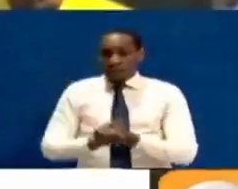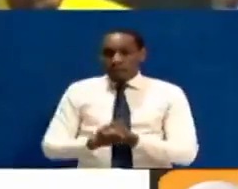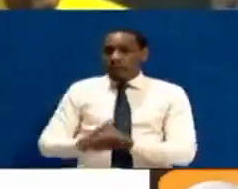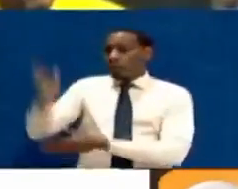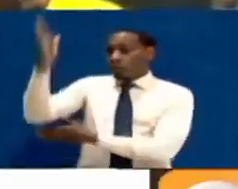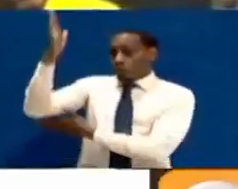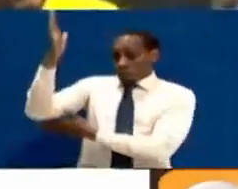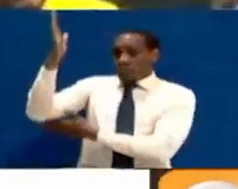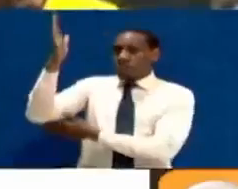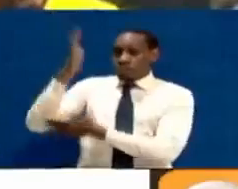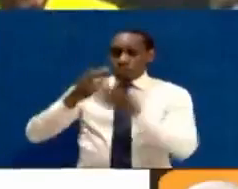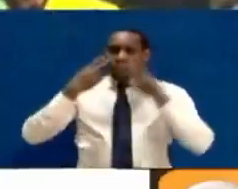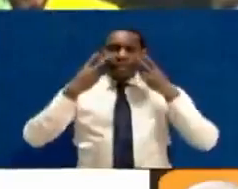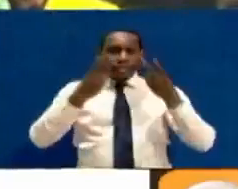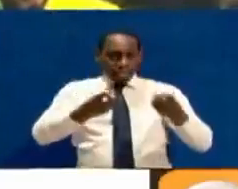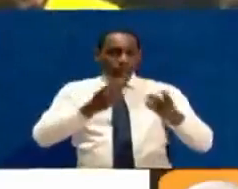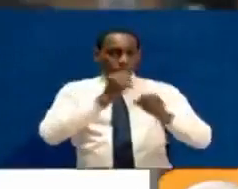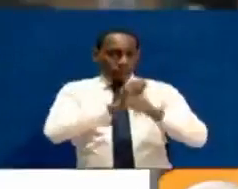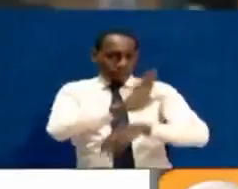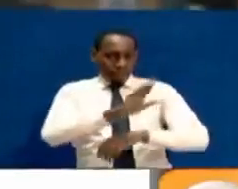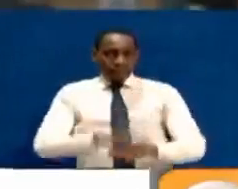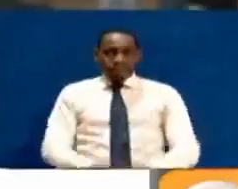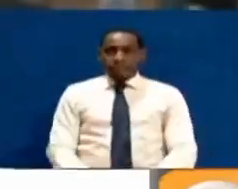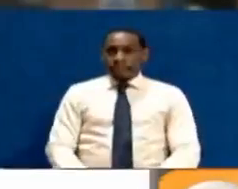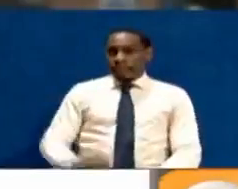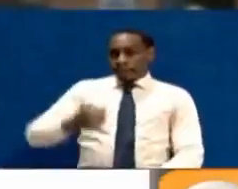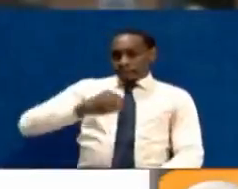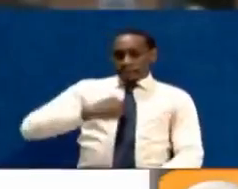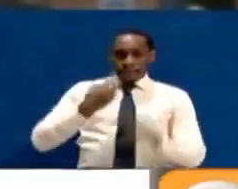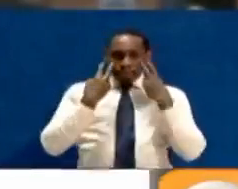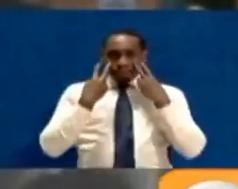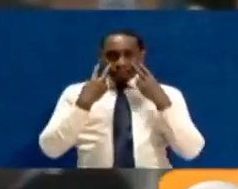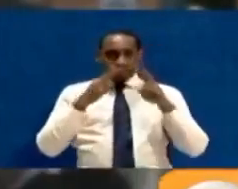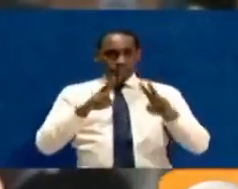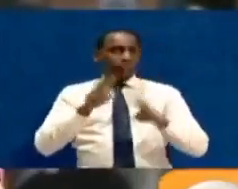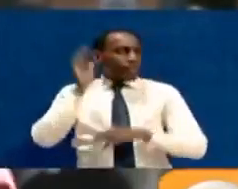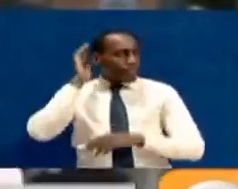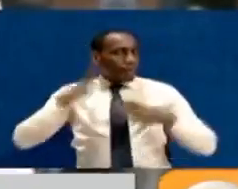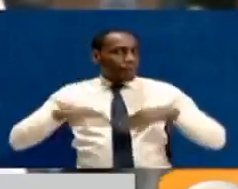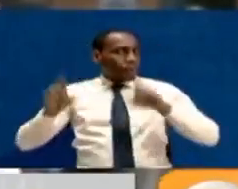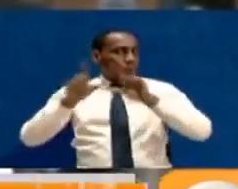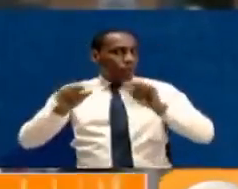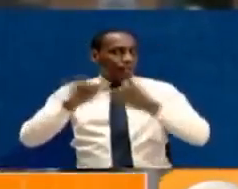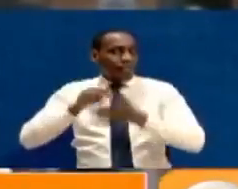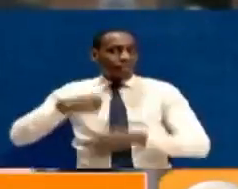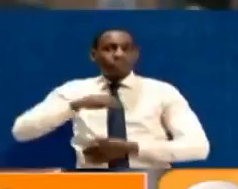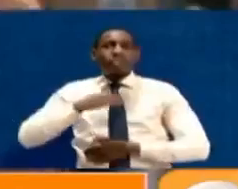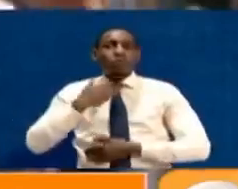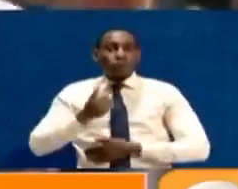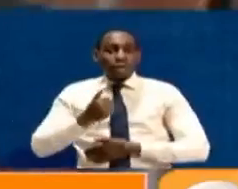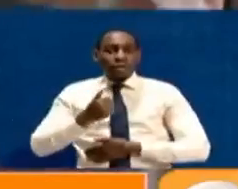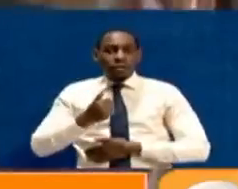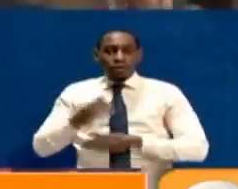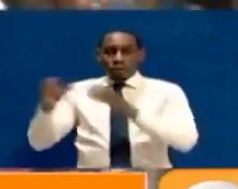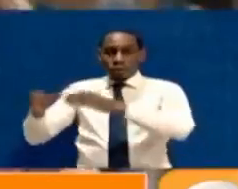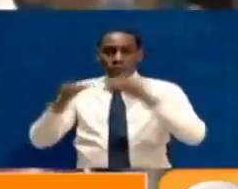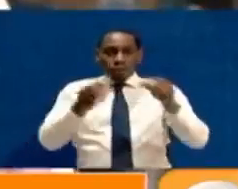Mungu huyu anaona vile anafanya. Mimi nikiangalia hivi nasikia watu wanasema sisi tunajaribu kuleta class